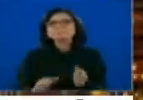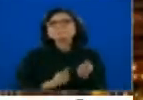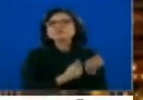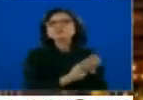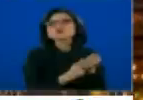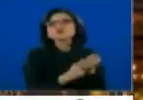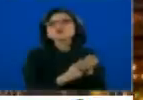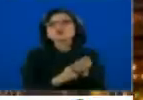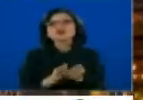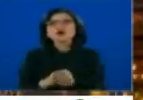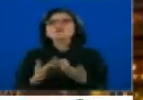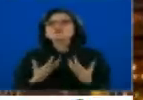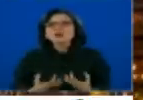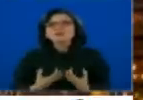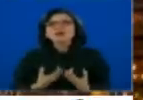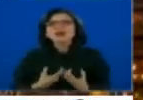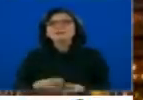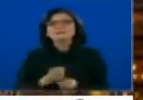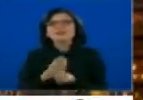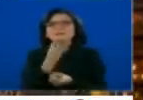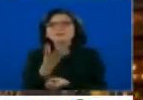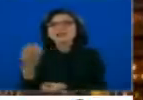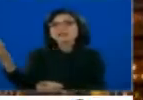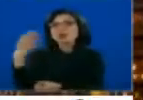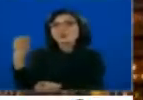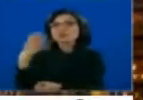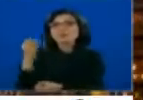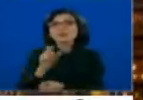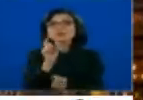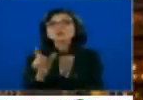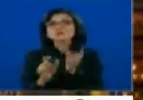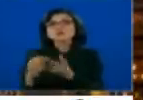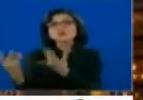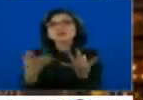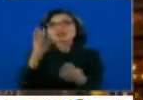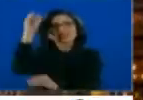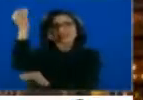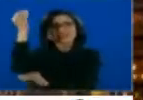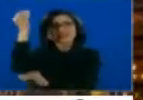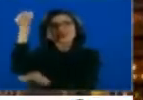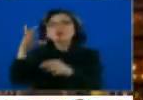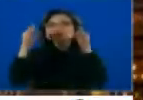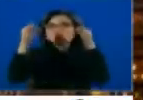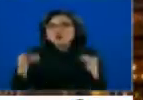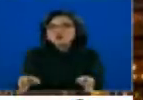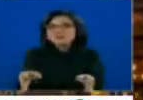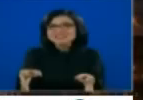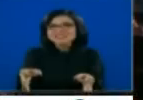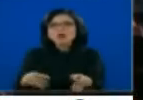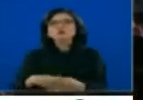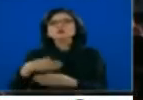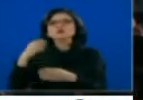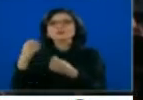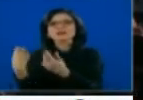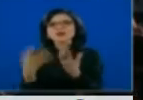mudah-mudahan bisa memberikan jawaban-jawaban kepada rakyat menghadirkan solusi untuk masyarakat Jakarta untuk lebih maju dan